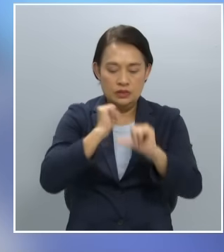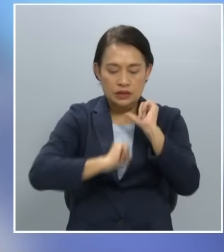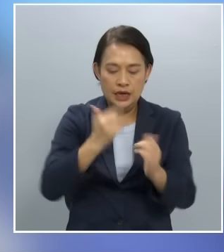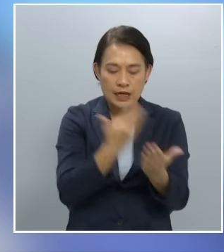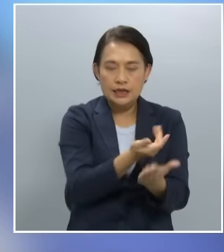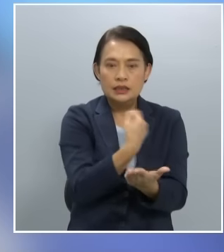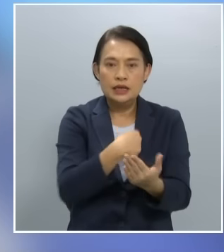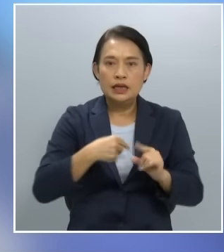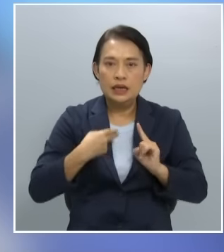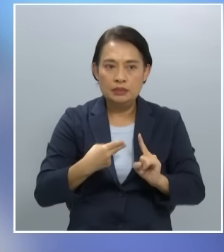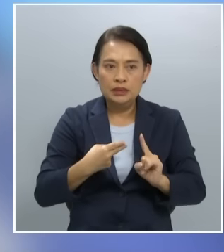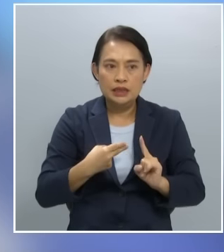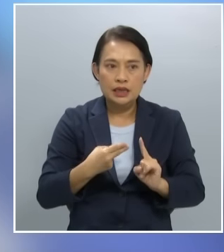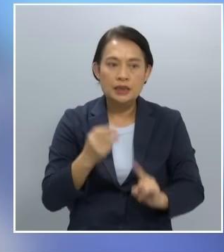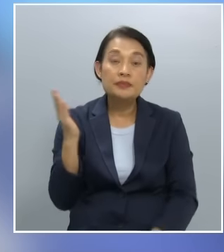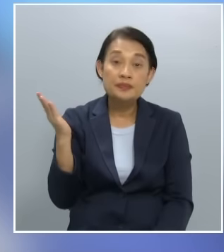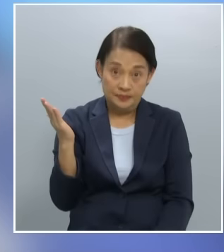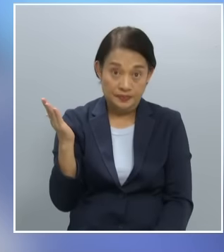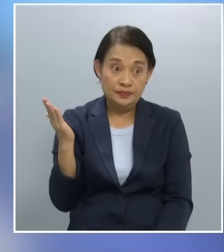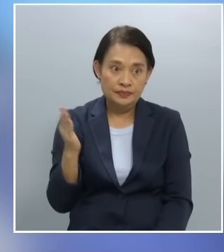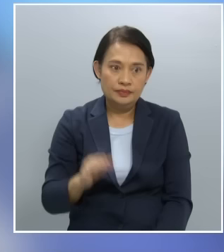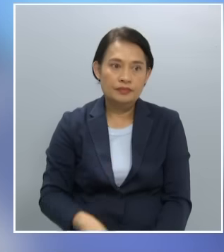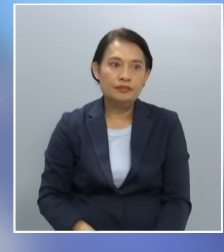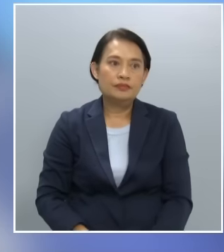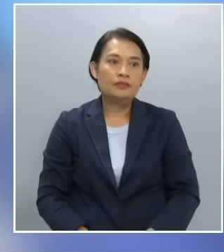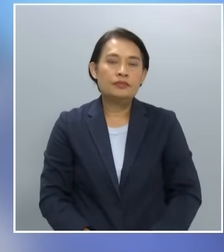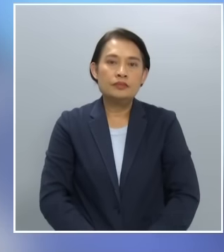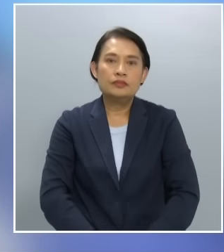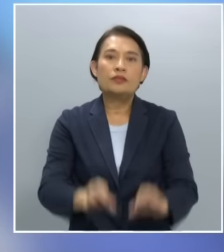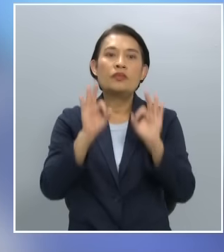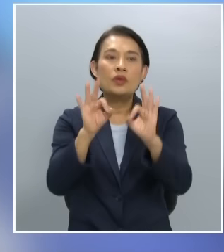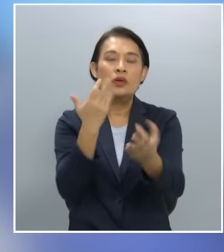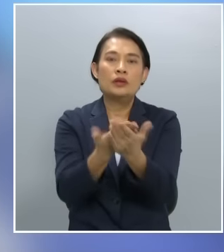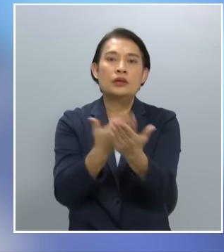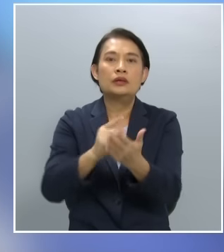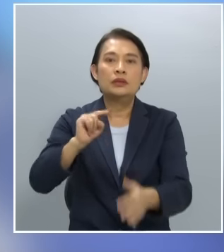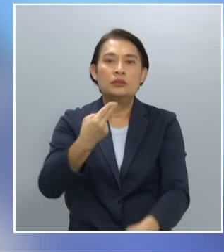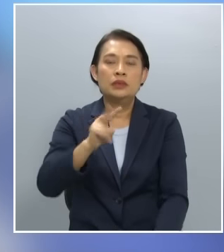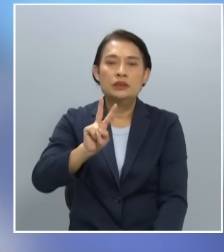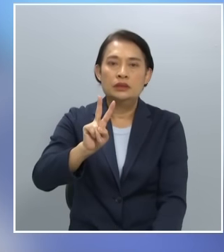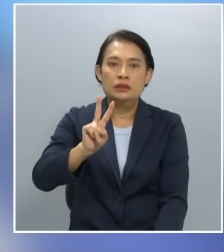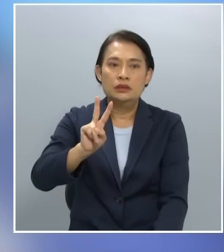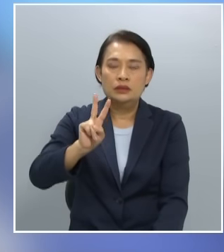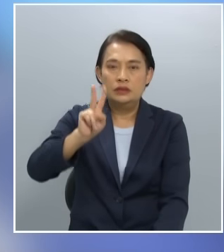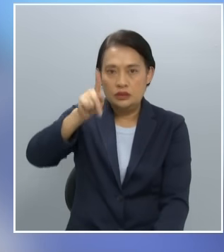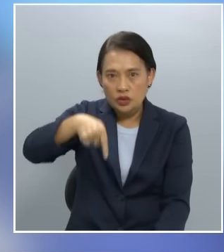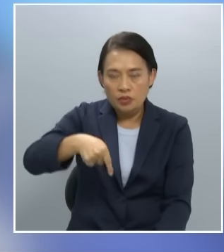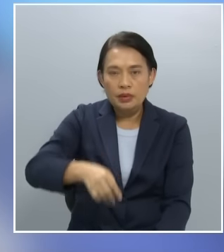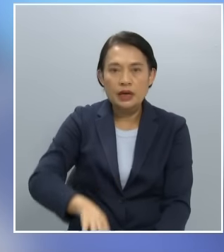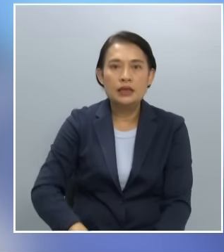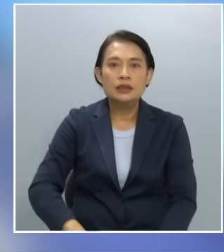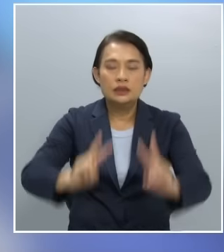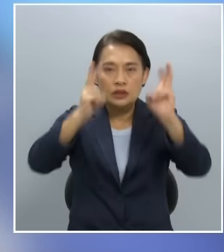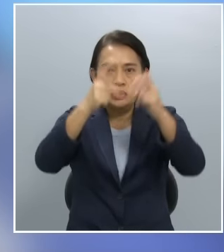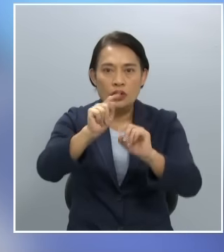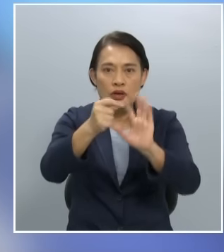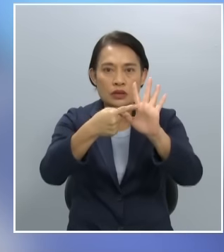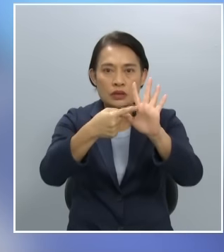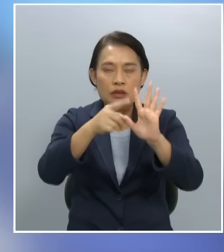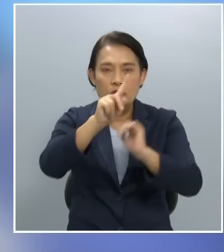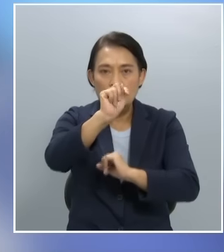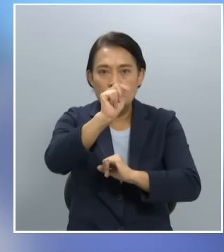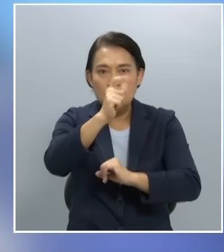นี่นี่ๆๆๆเห็นมั้ยล่ะโอเคถูกค่าตัวเนี่ย 12,000ท10ตอนต่อตอนนะ 10ตอนได้ 12,000เหรอ